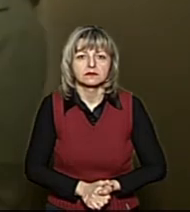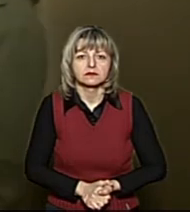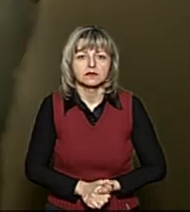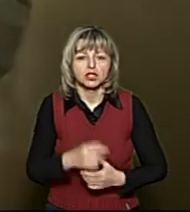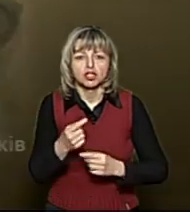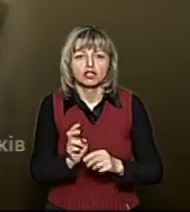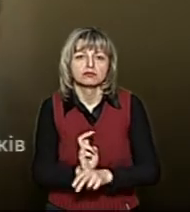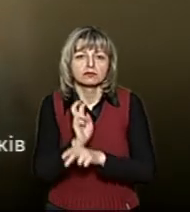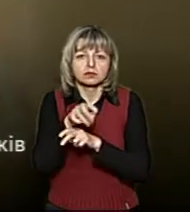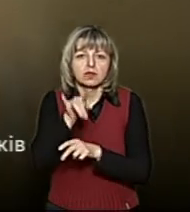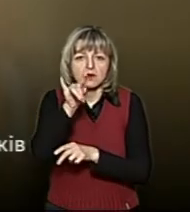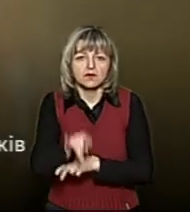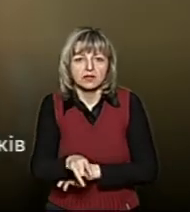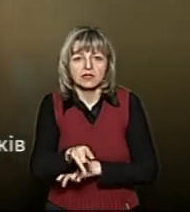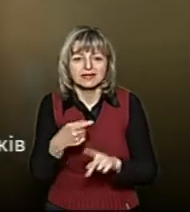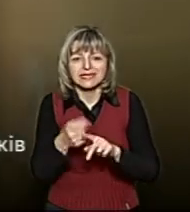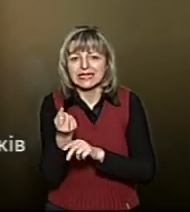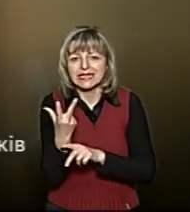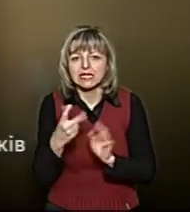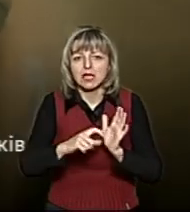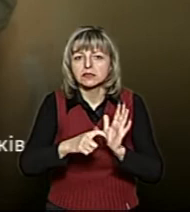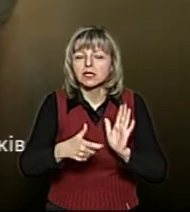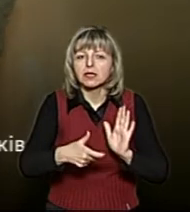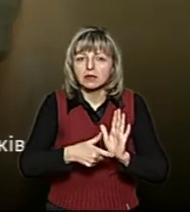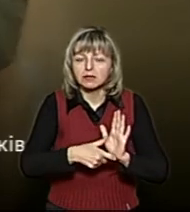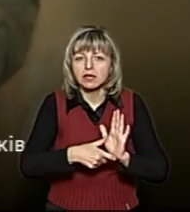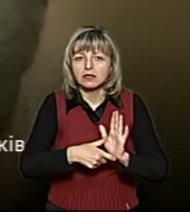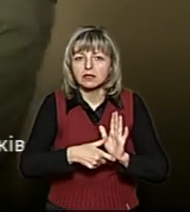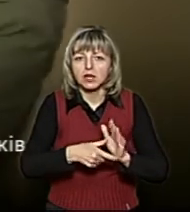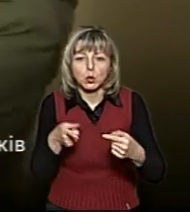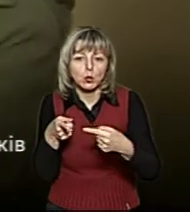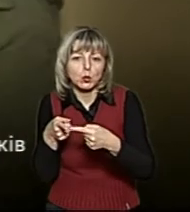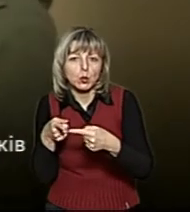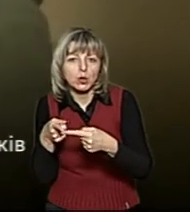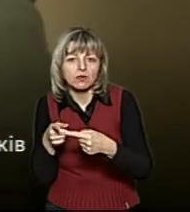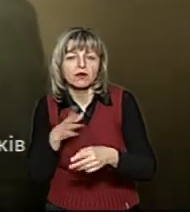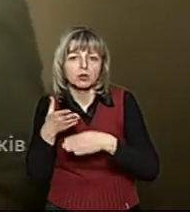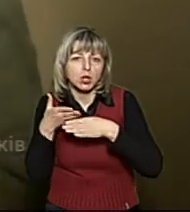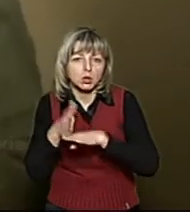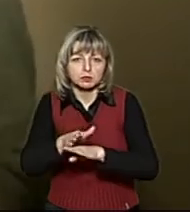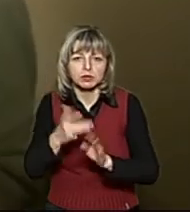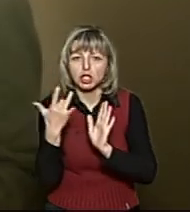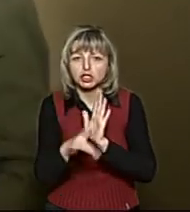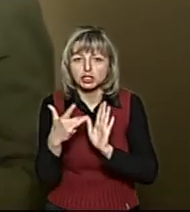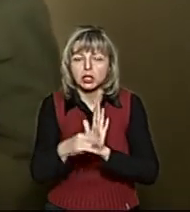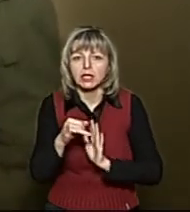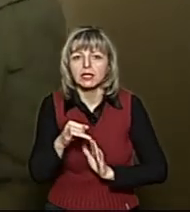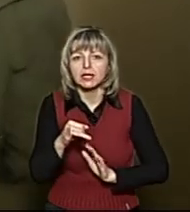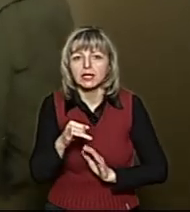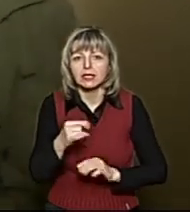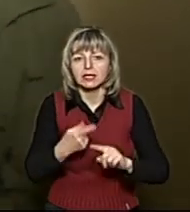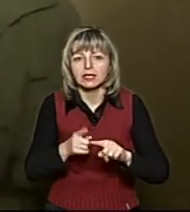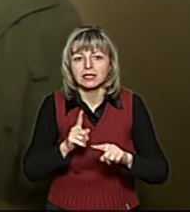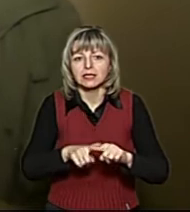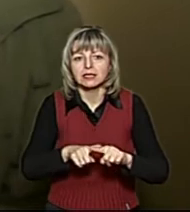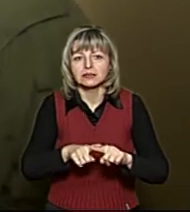Через вікно, це наша 13-та кімната, да, углова, теж було розбите стекло. І практично це